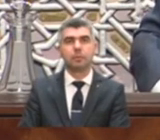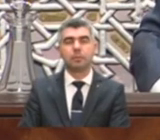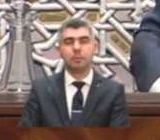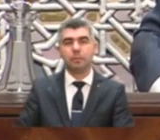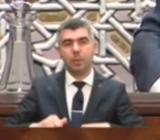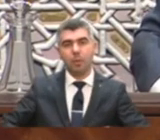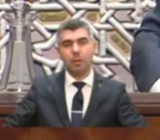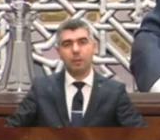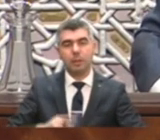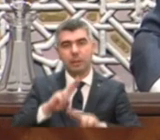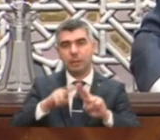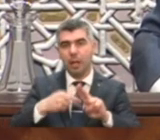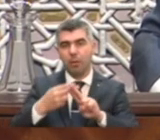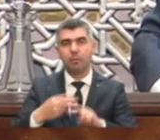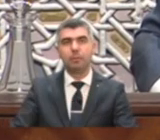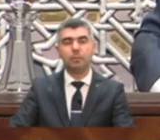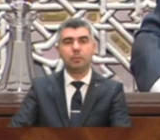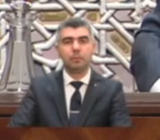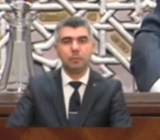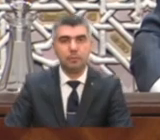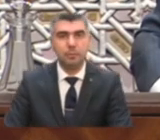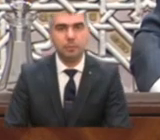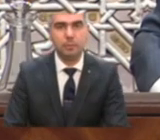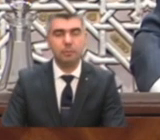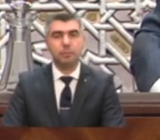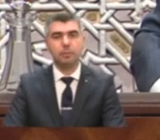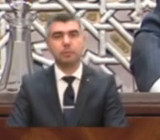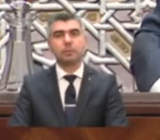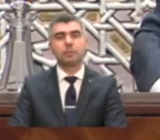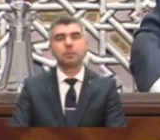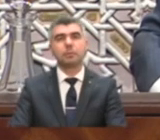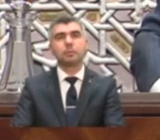سيدة الوزيرة في 30 ثانية إلا بغيتوا تجاوبوا.